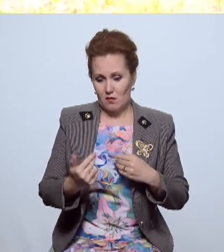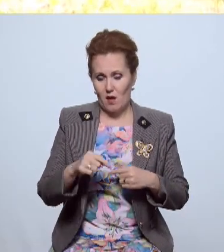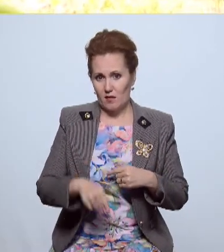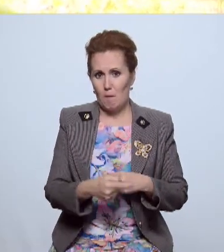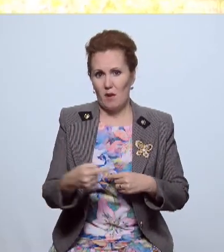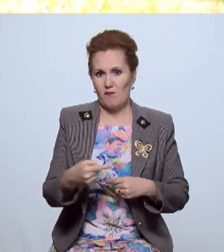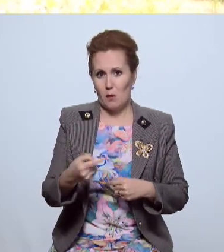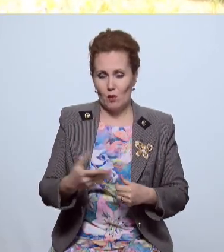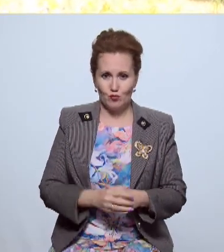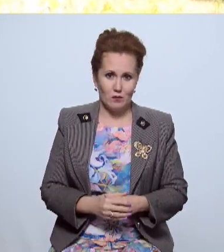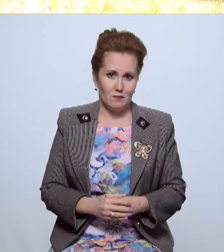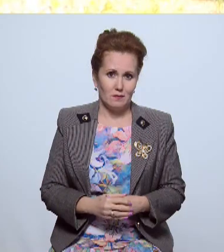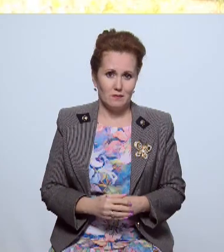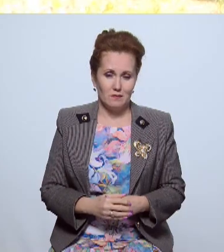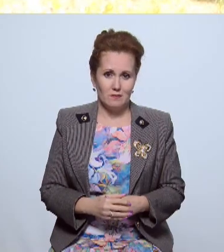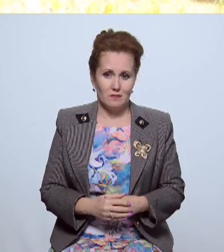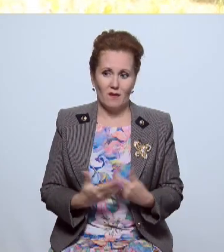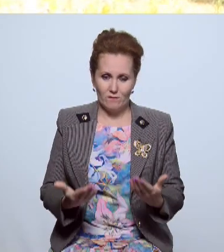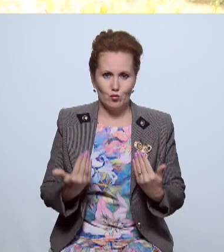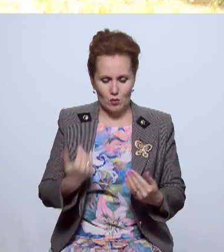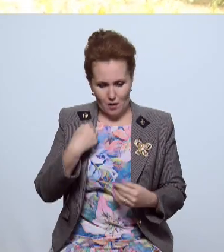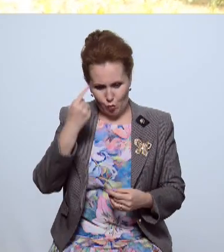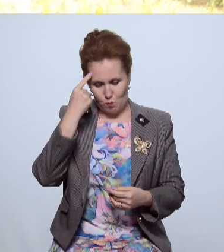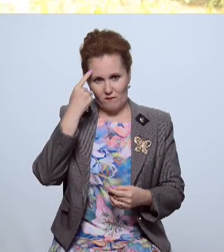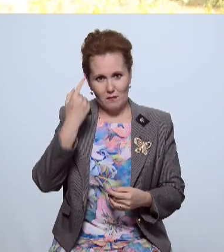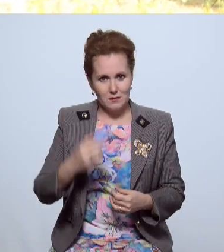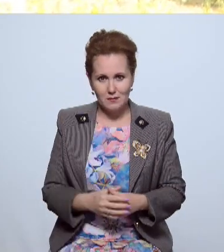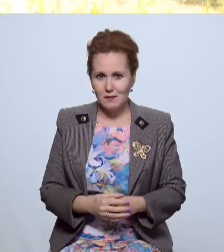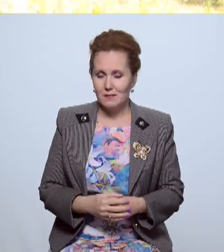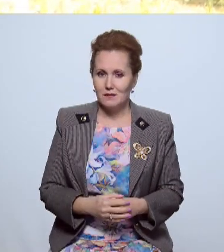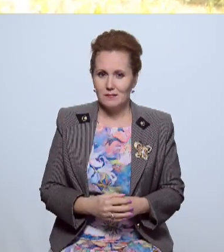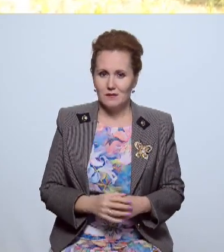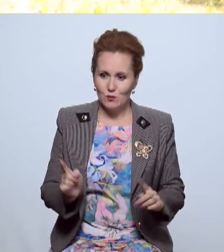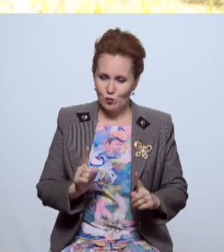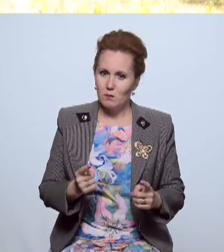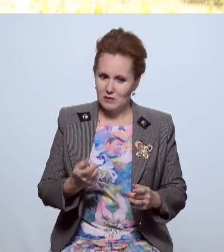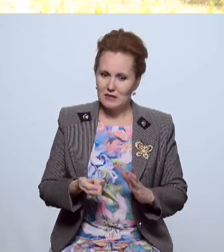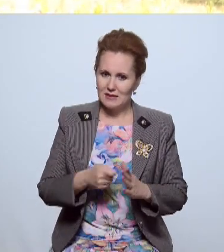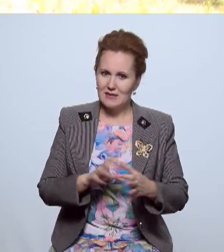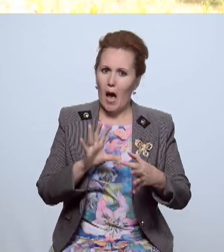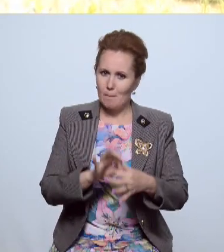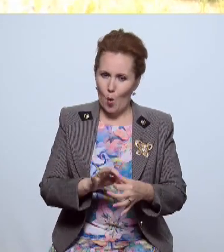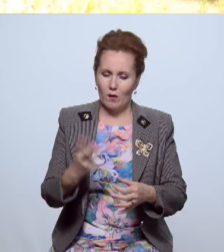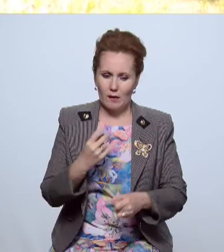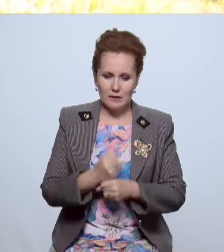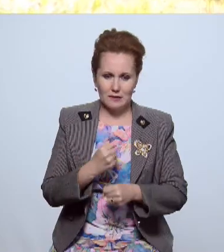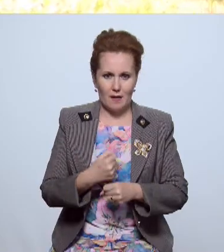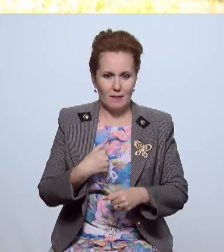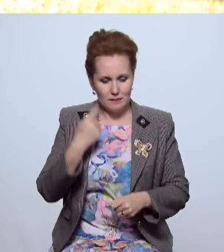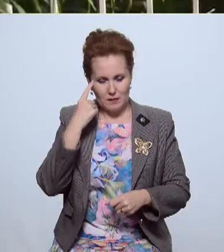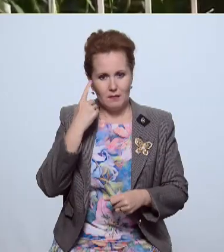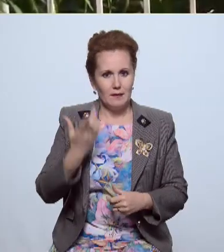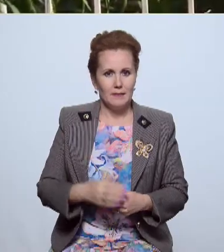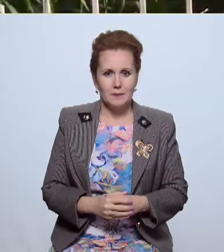нас, на первом этаже. Вот. Вот сейчас и задумываемся уже. То есть, что как бы замки вот эти, все, которые это